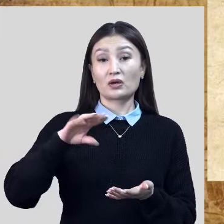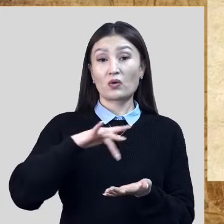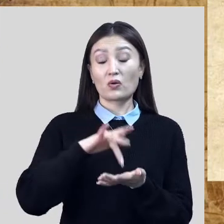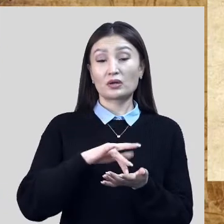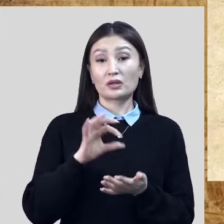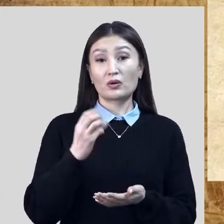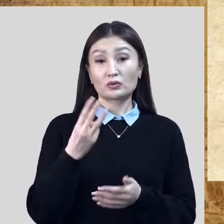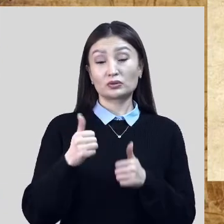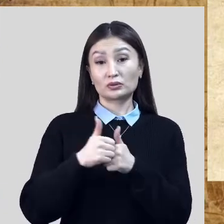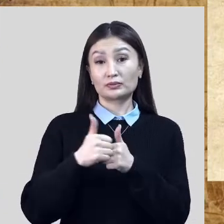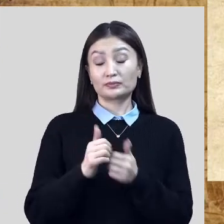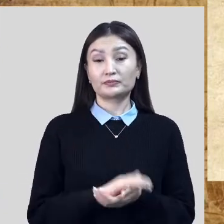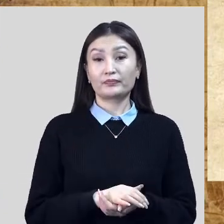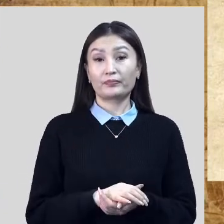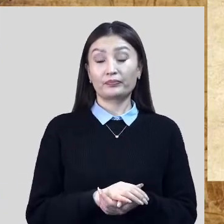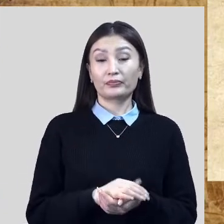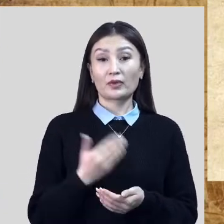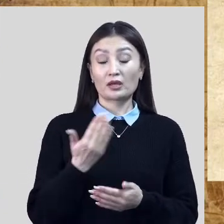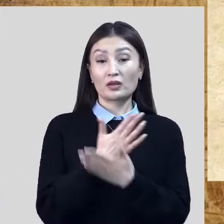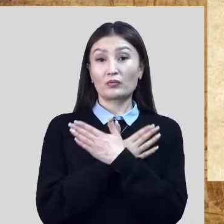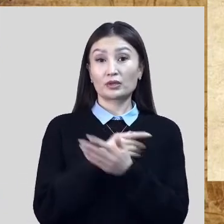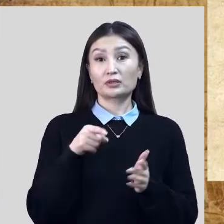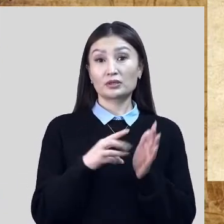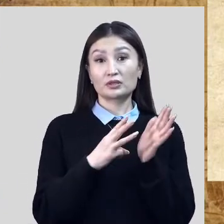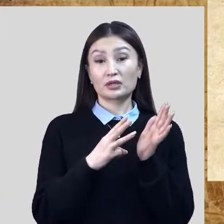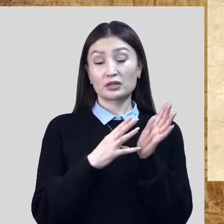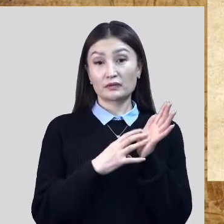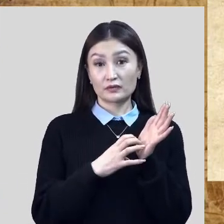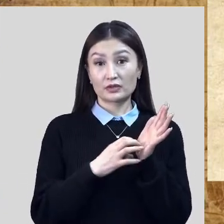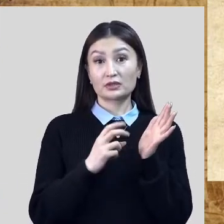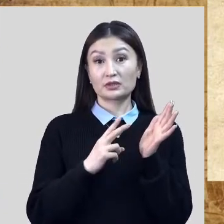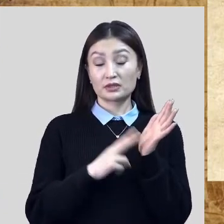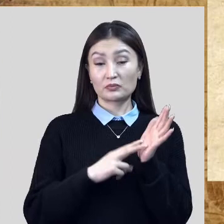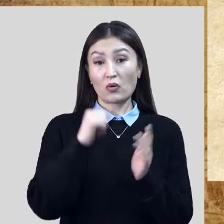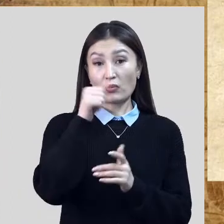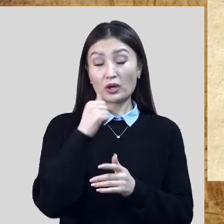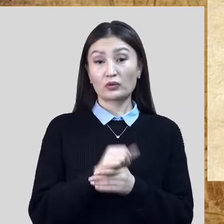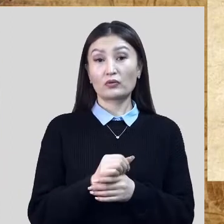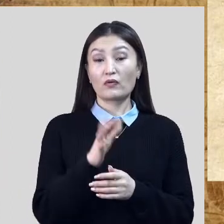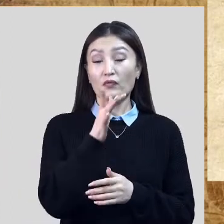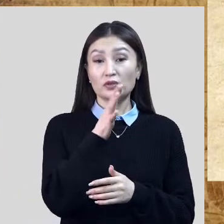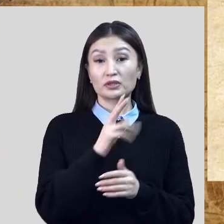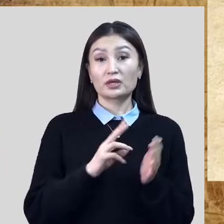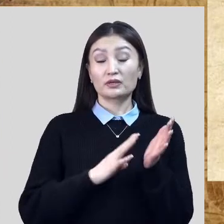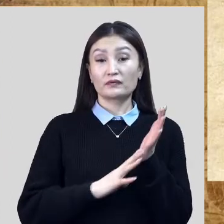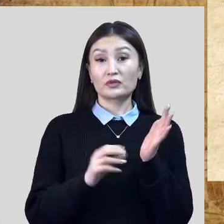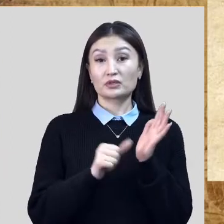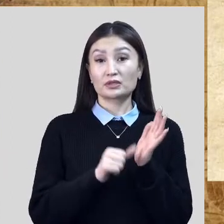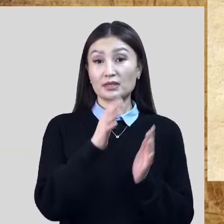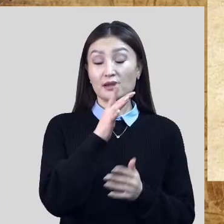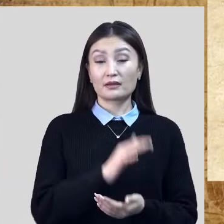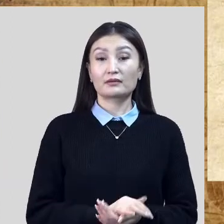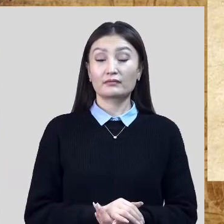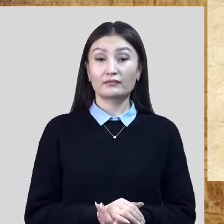Ош. Курманджан Датка умерла в 1907 году в возрасте 96